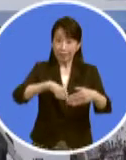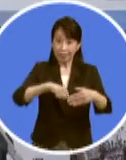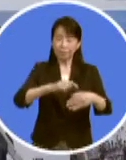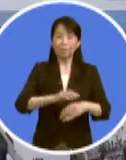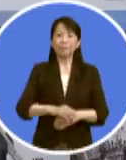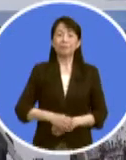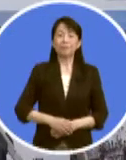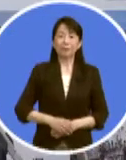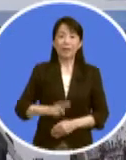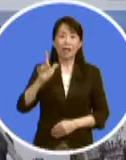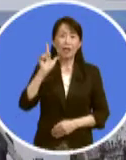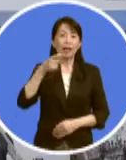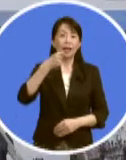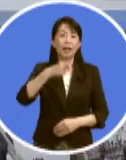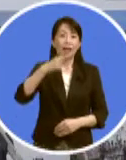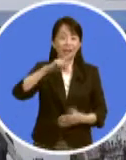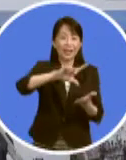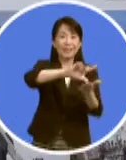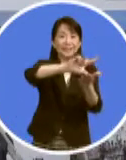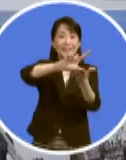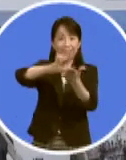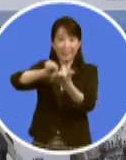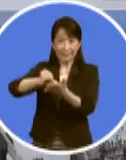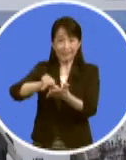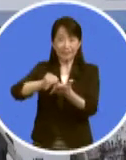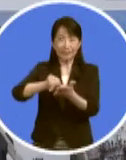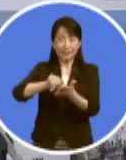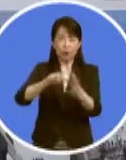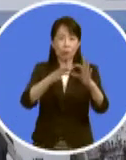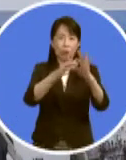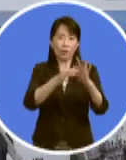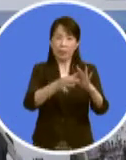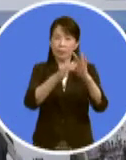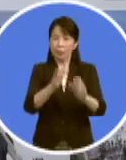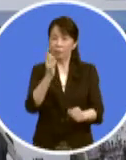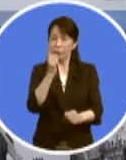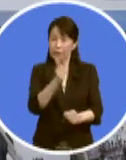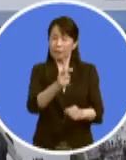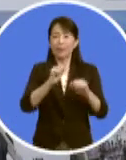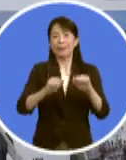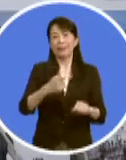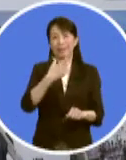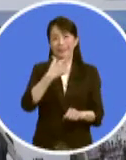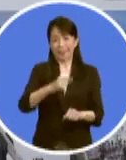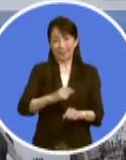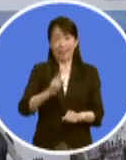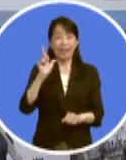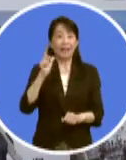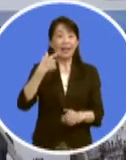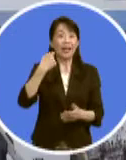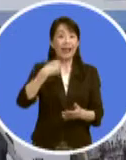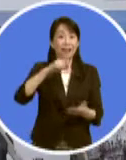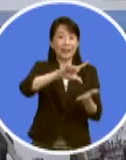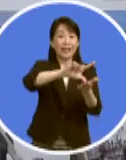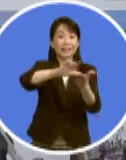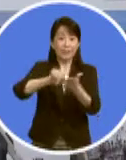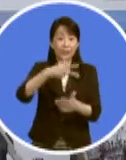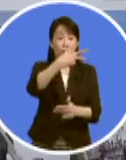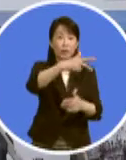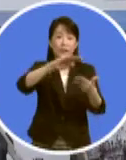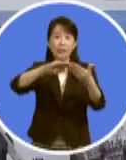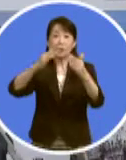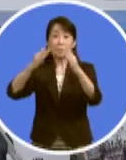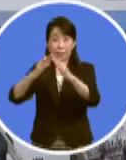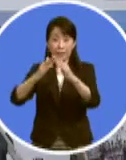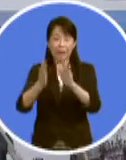でひとつには怜南地域のとの関係強化ということで怜南地域から各市や